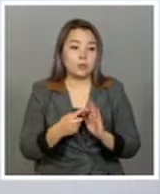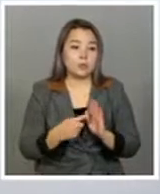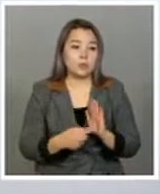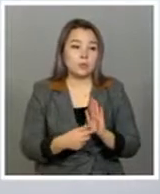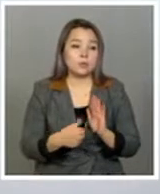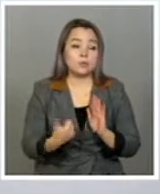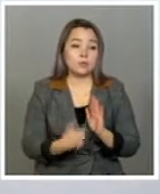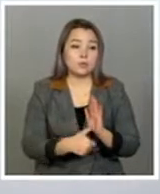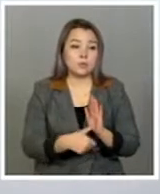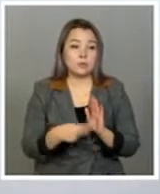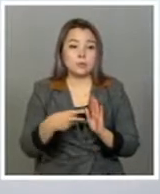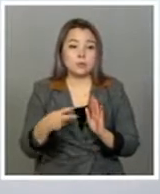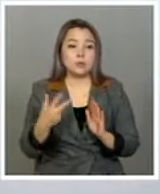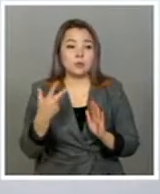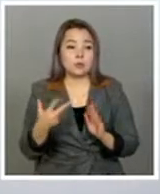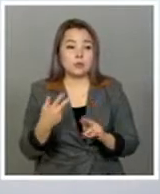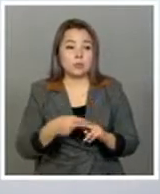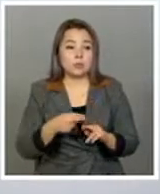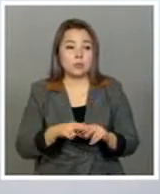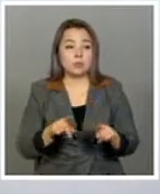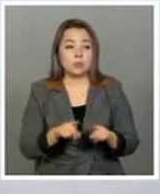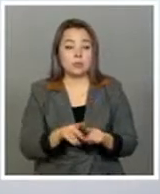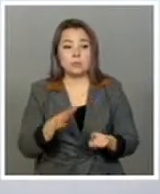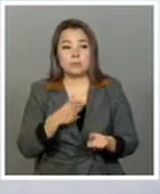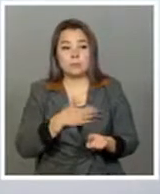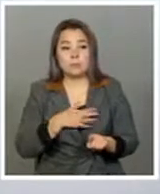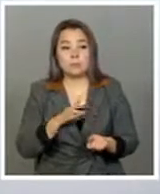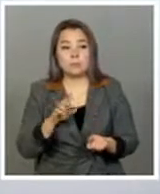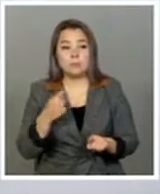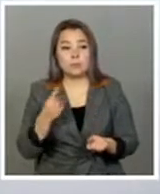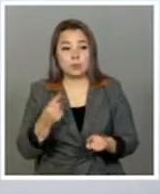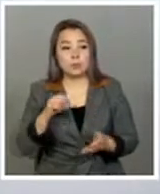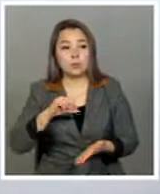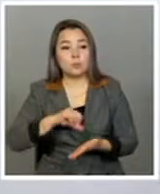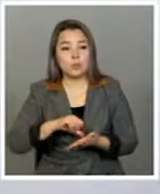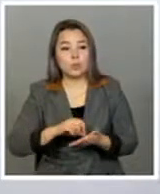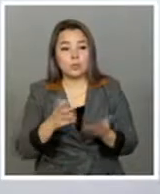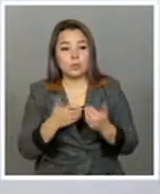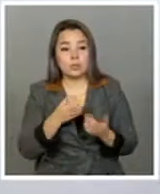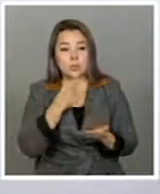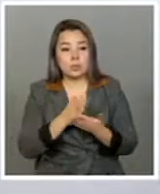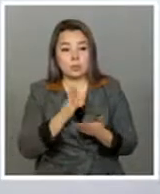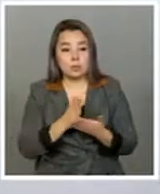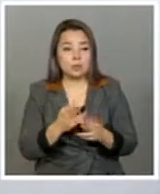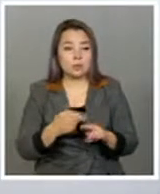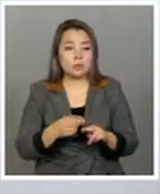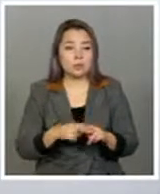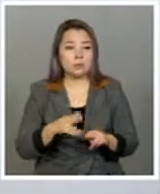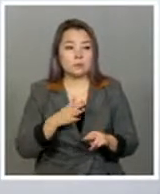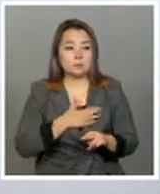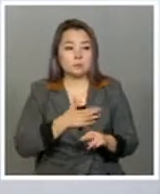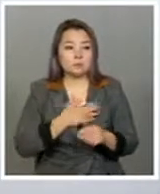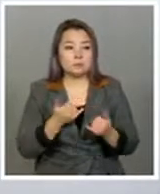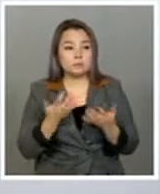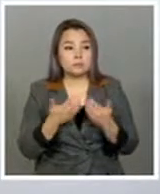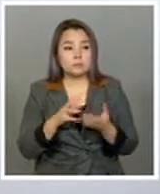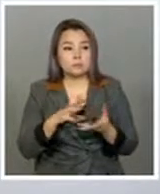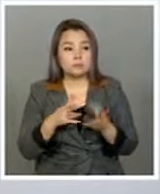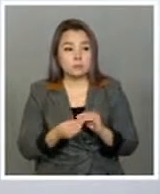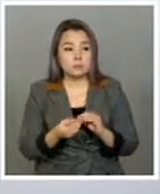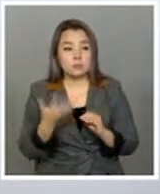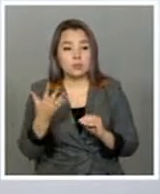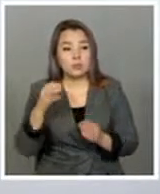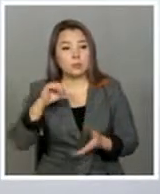шықты. Міне біз мына жерде бірінші мүшені есептедік. Енді бізге есептің шарты бойынша